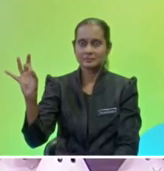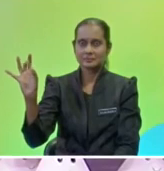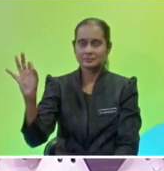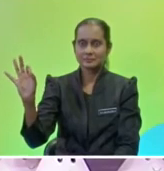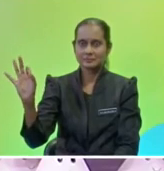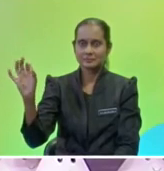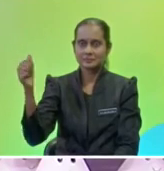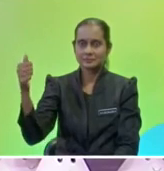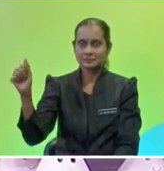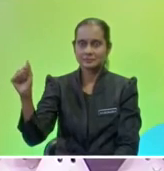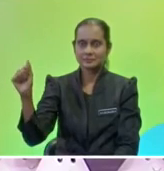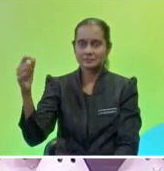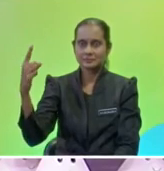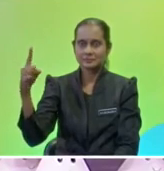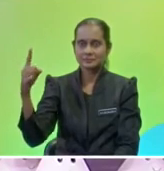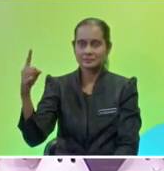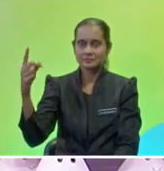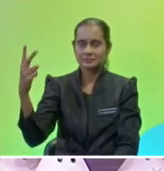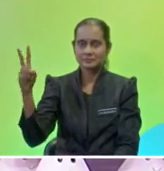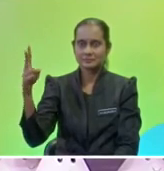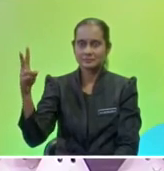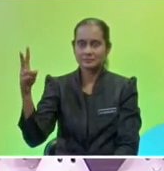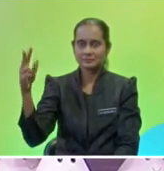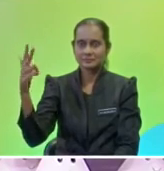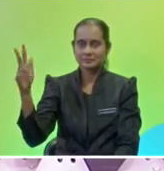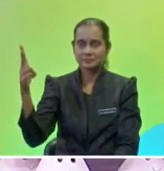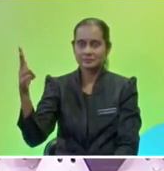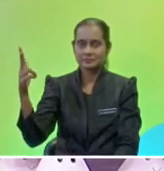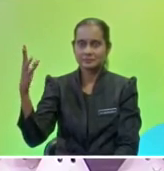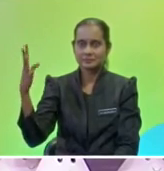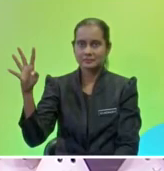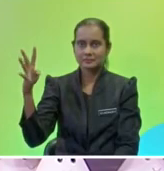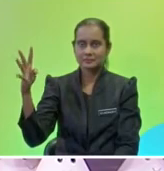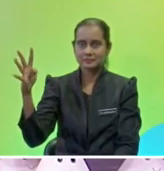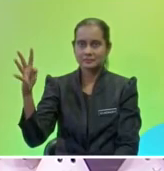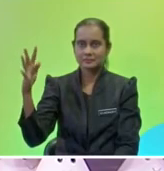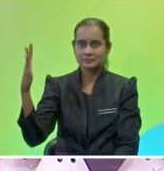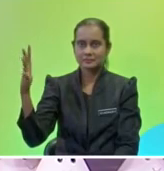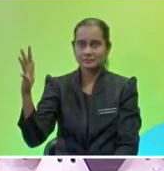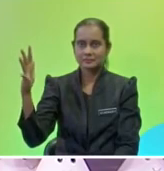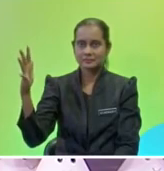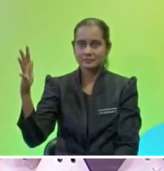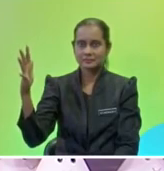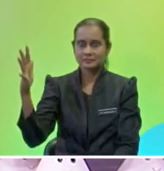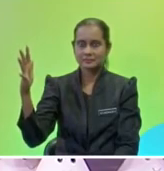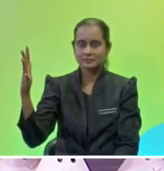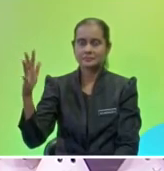9 10 11 12 13 14 15